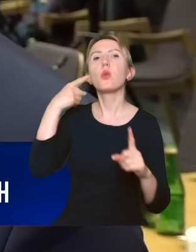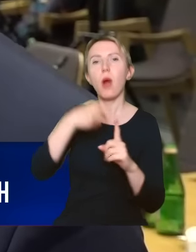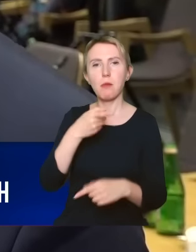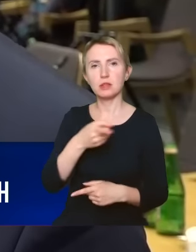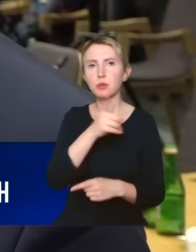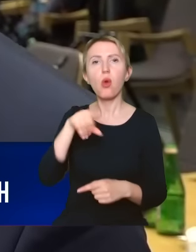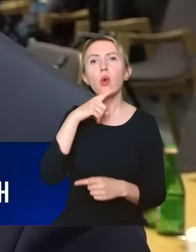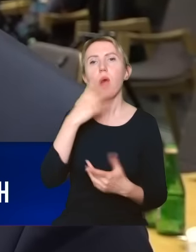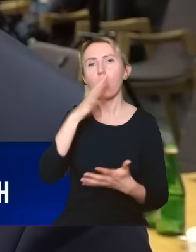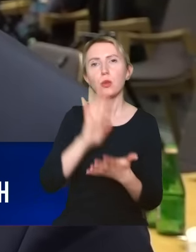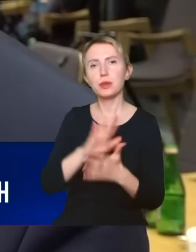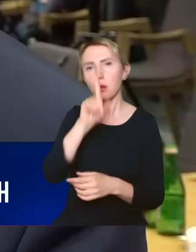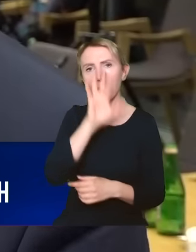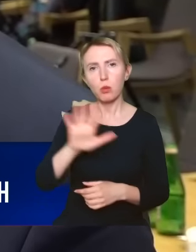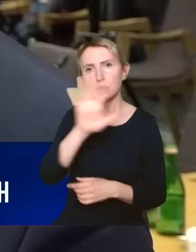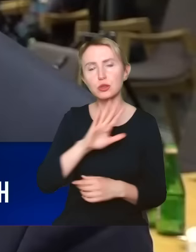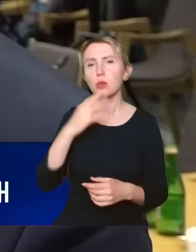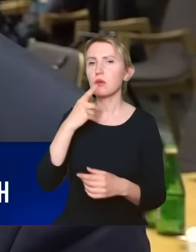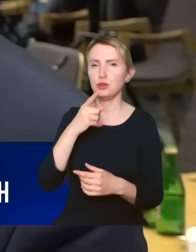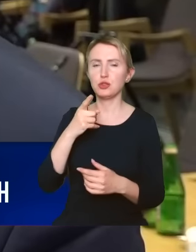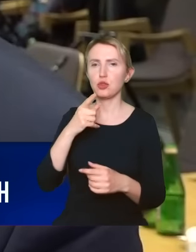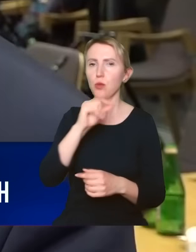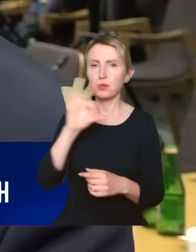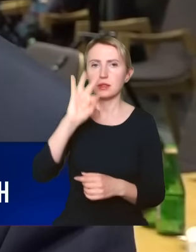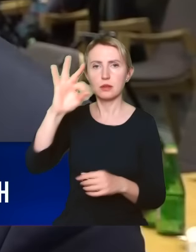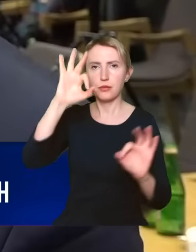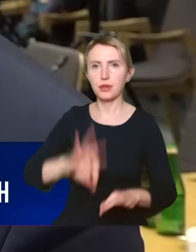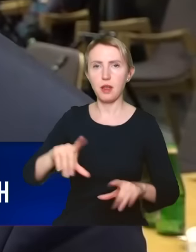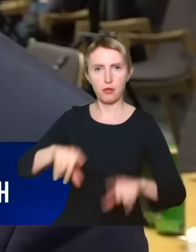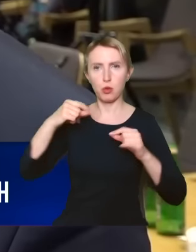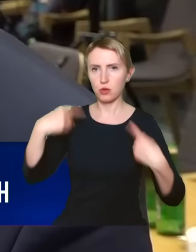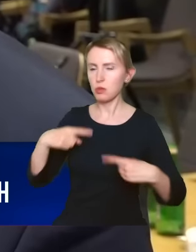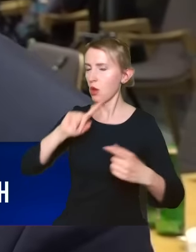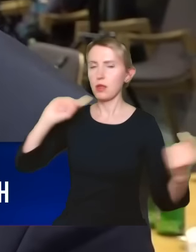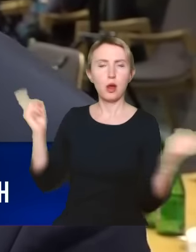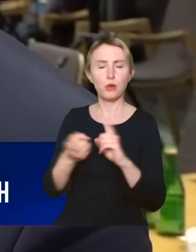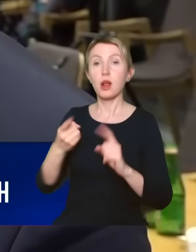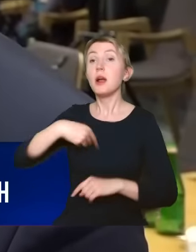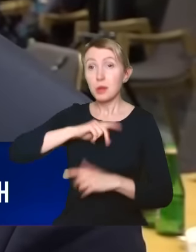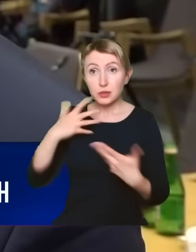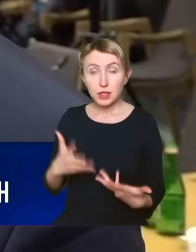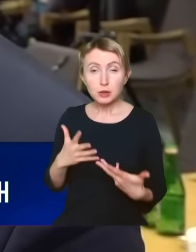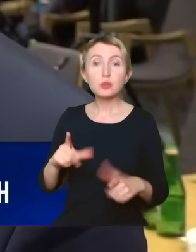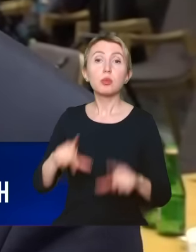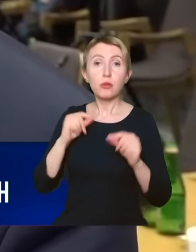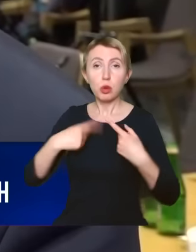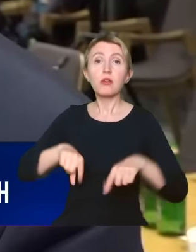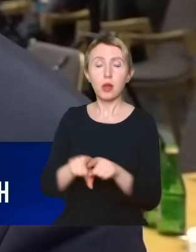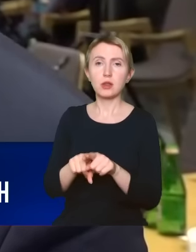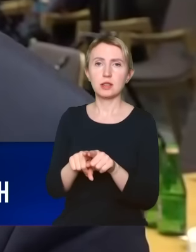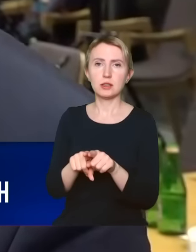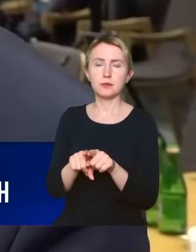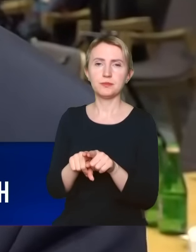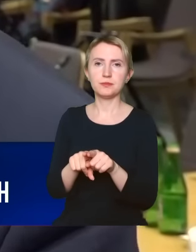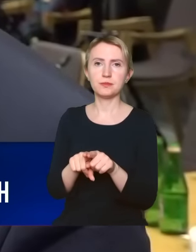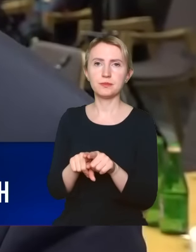okłamywać opinię publiczną i mówić, że to przez Prawo i Sprawiedliwość te wybory się nie odbyły. Jest dokładnie odwrotnie. My chcieliśmy, żeby te wybory były przeprowadzone. Gdyby